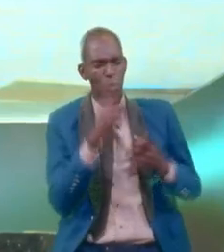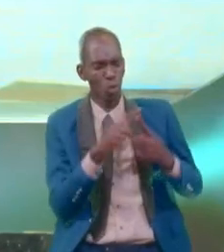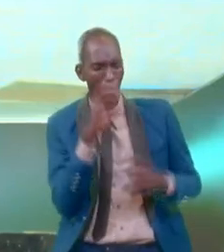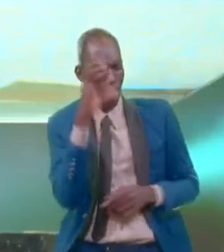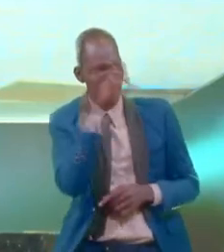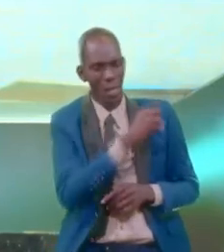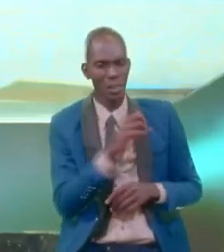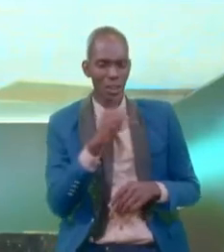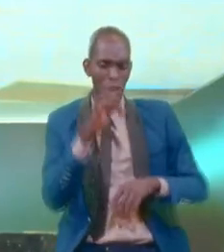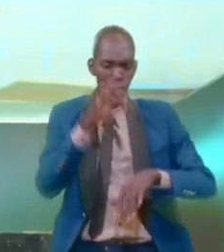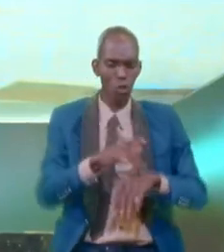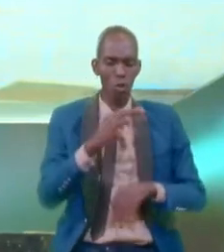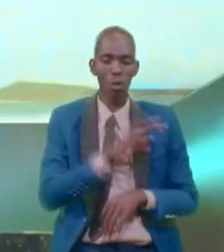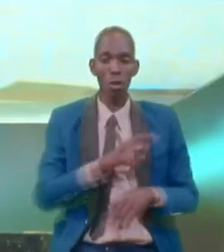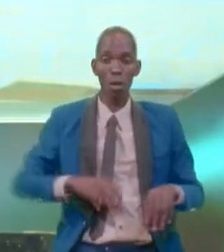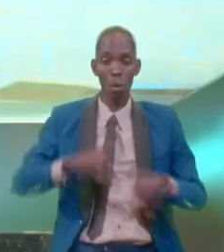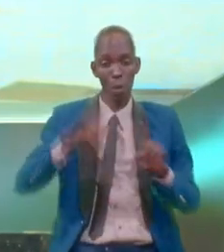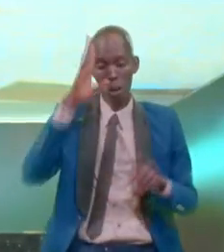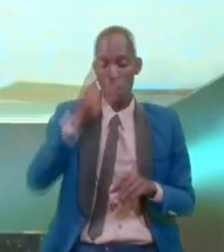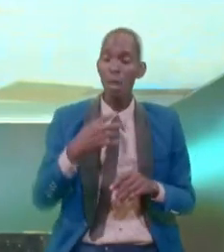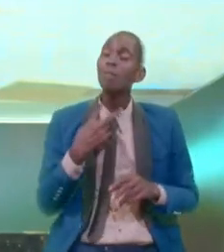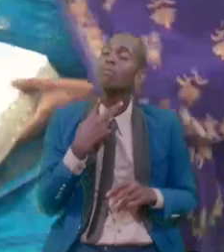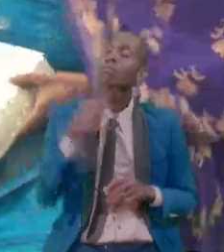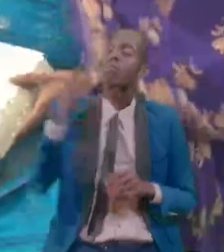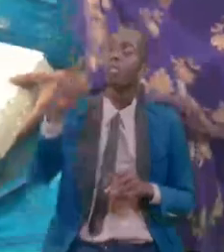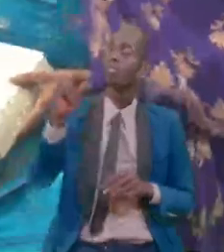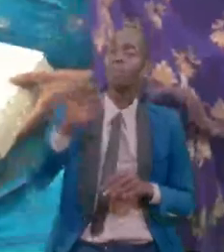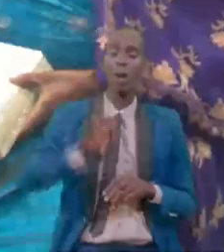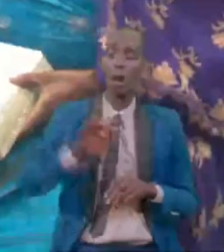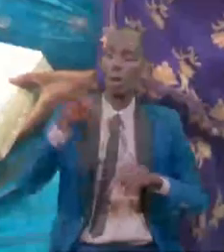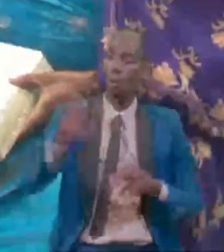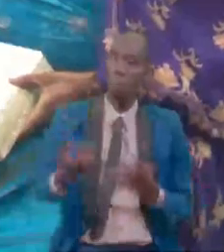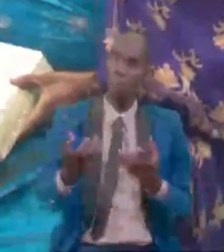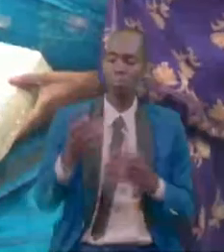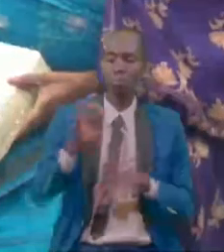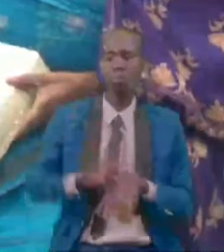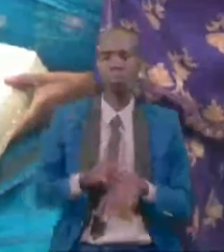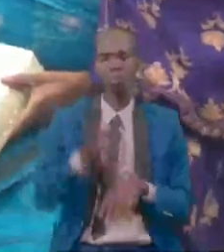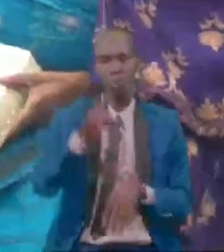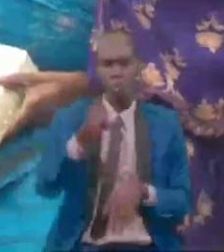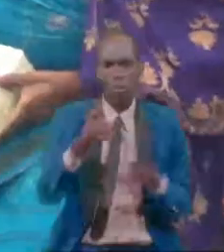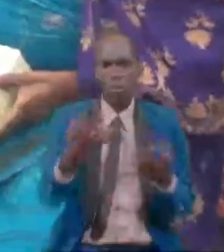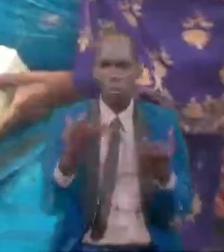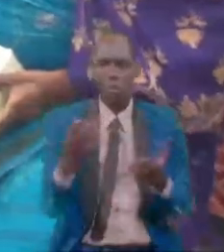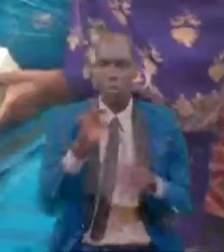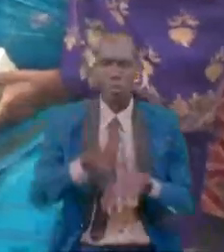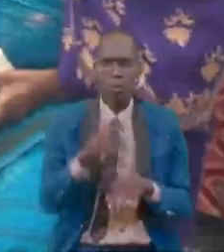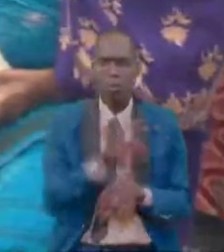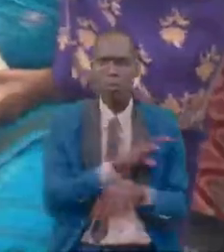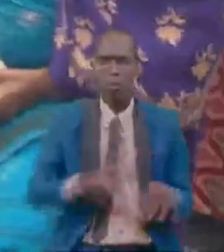Non, ce soir je dois avoir la tue de Christ. Quelqu'un là-bas ce soir Je dis, quelqu'un là-bas,